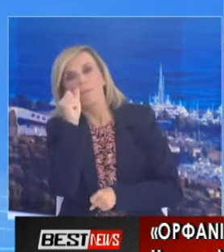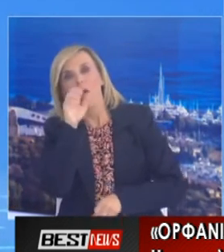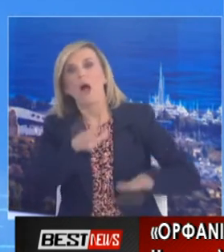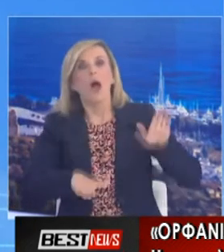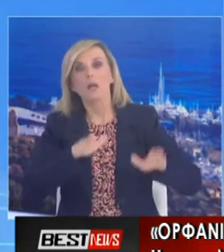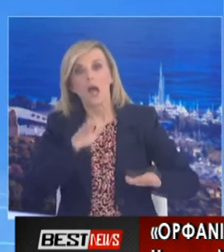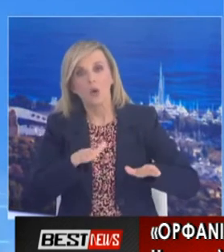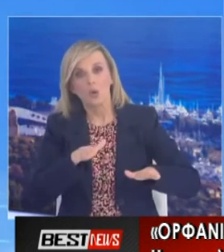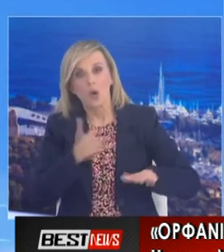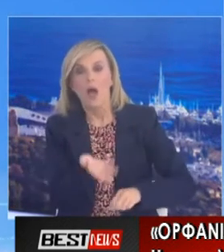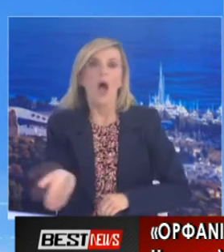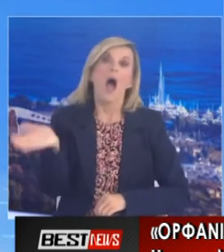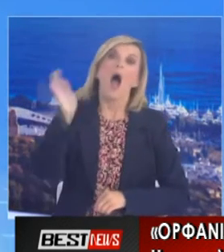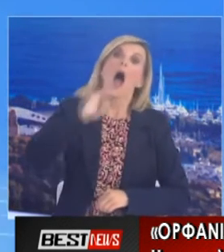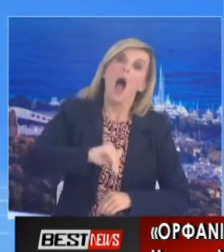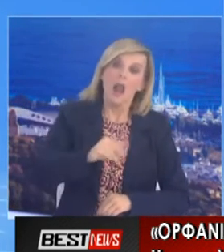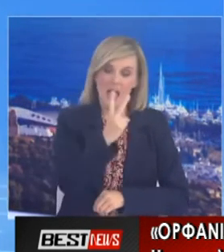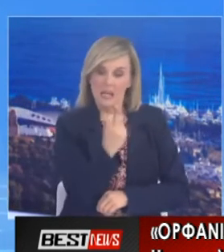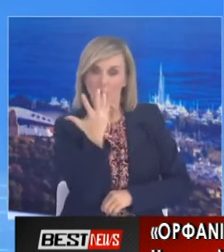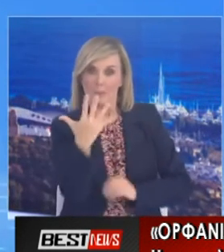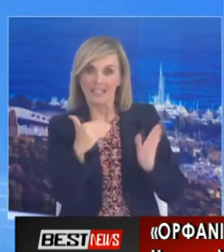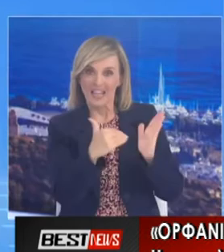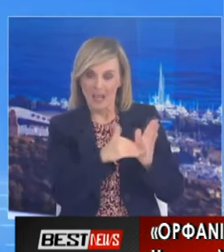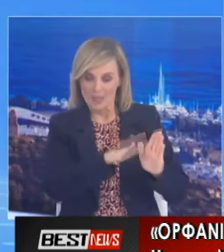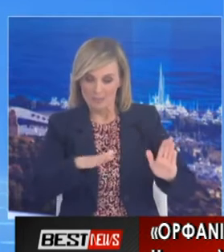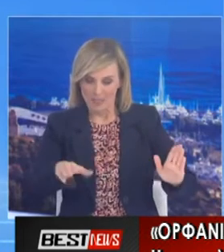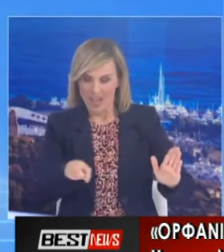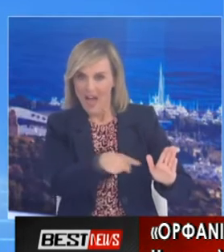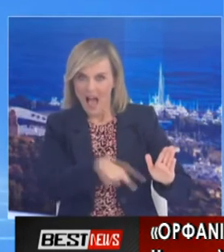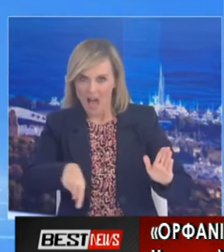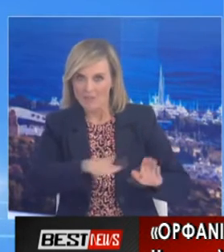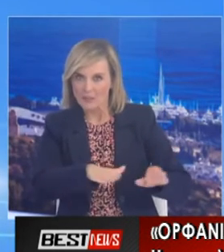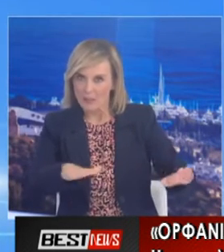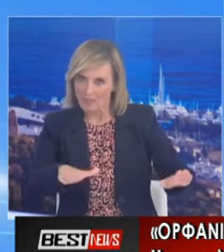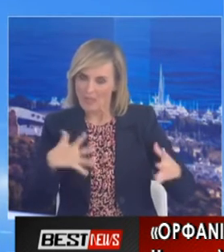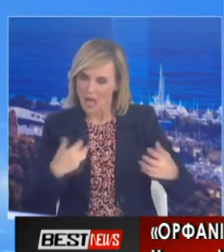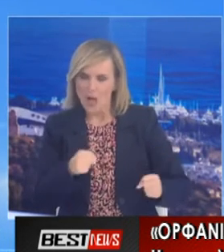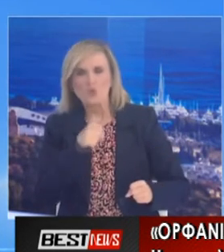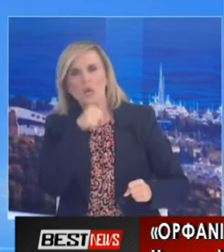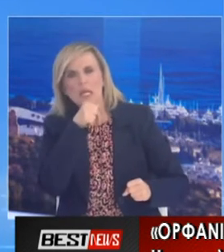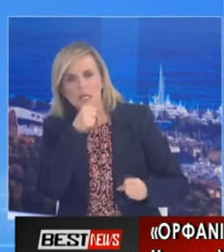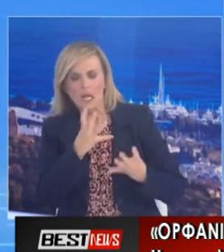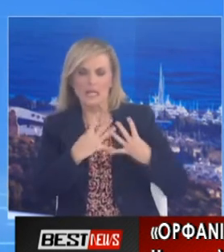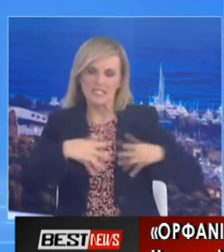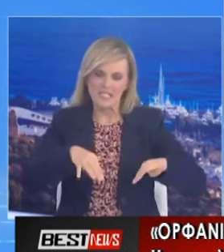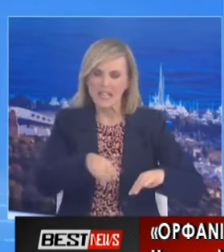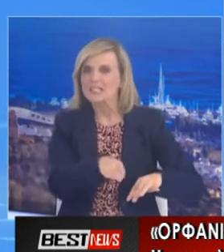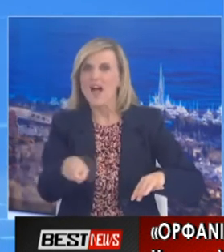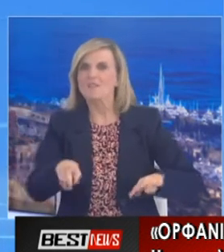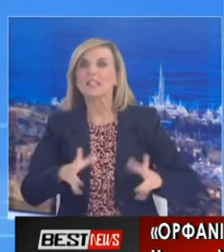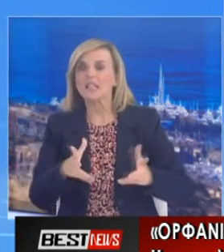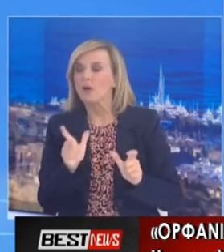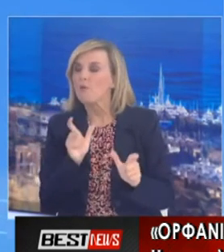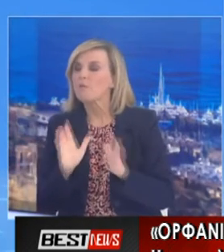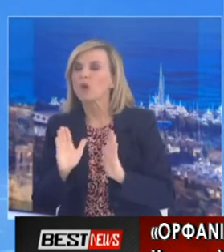άνθρωπο που φρόντιζε για την ύπαρξή τους. Μπορούσε να είναι η γιαγιά ή κάποιος συγγενής. Υπολόγισαν λοιπόν ότι